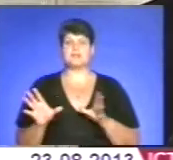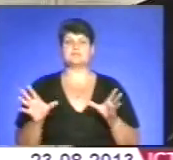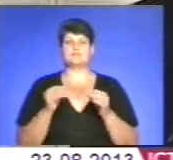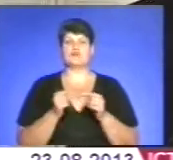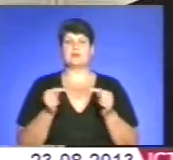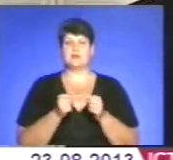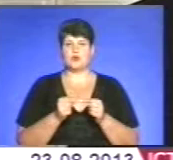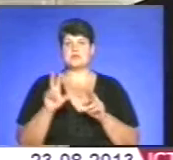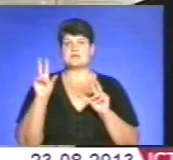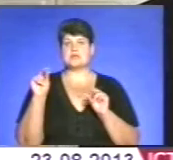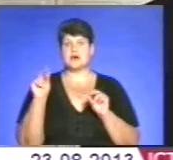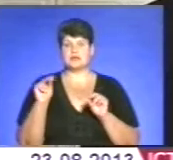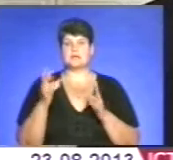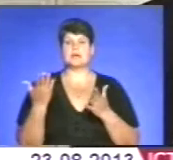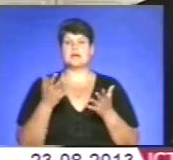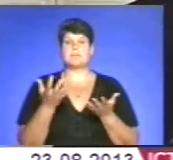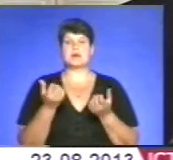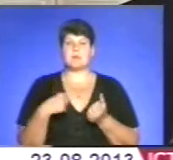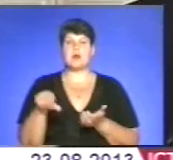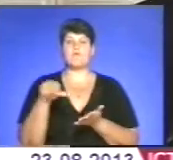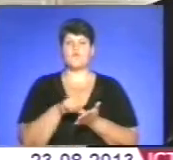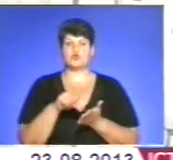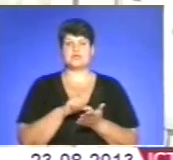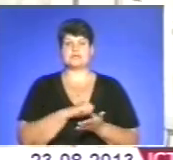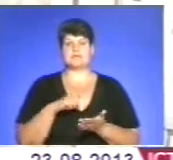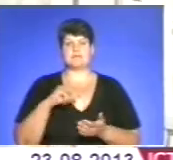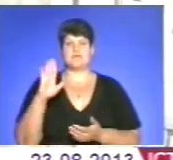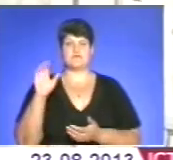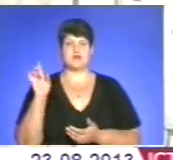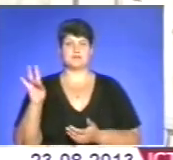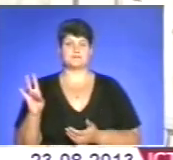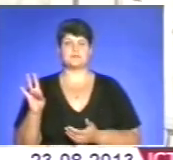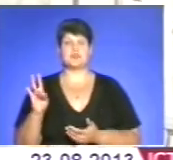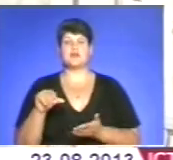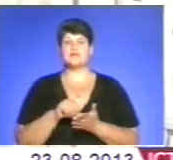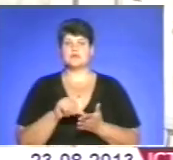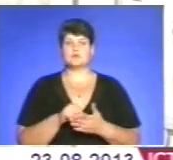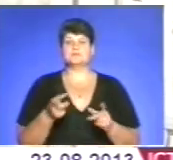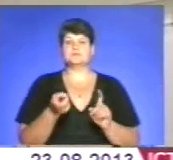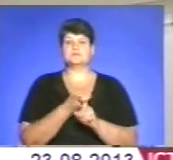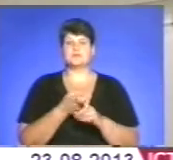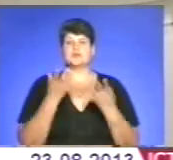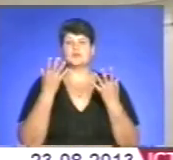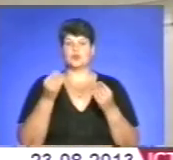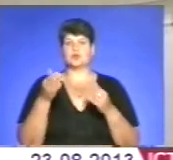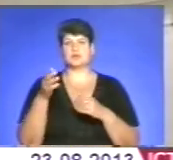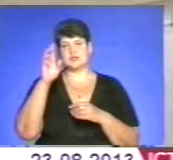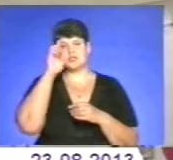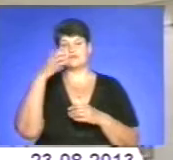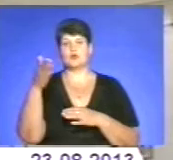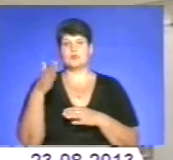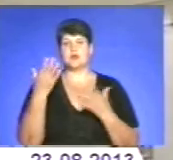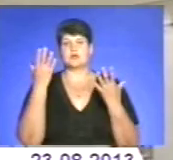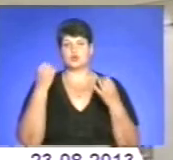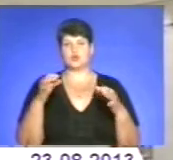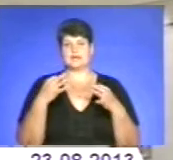співпадають з датами, в яких приймав участь сам Іван. Виставку також приурочили Дню державного прапора та Дню